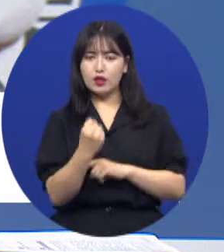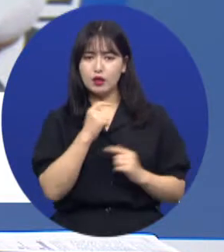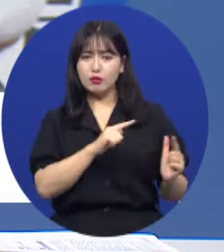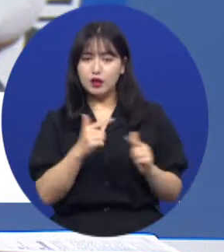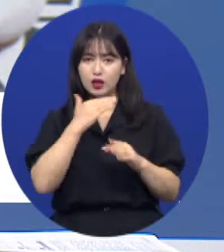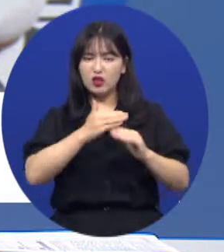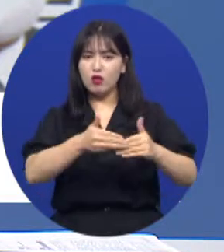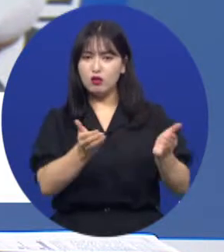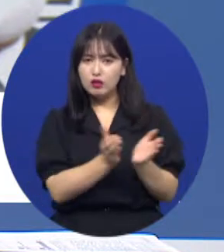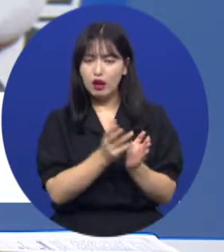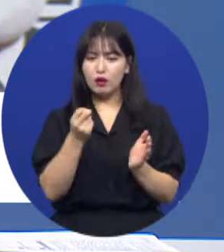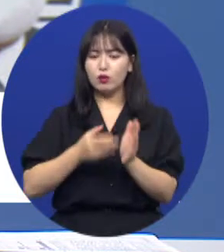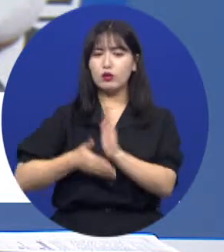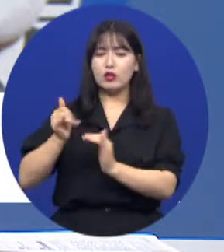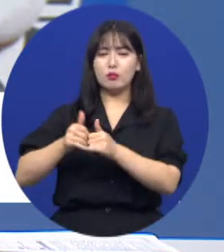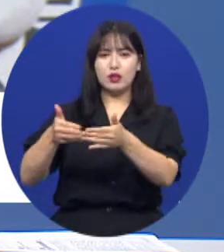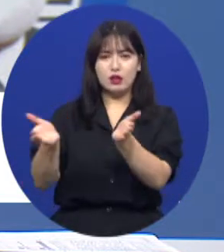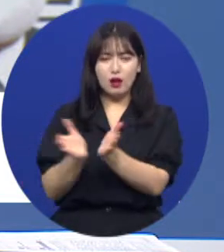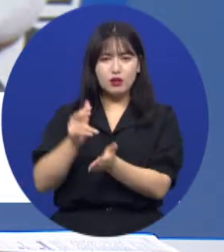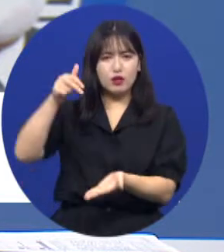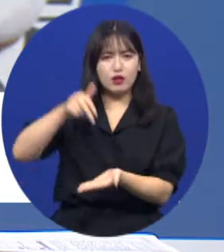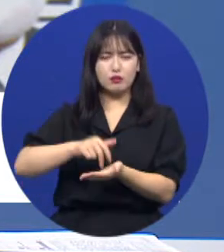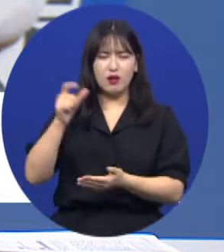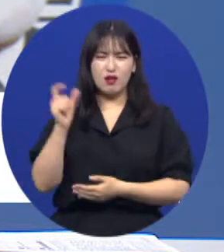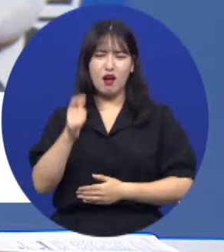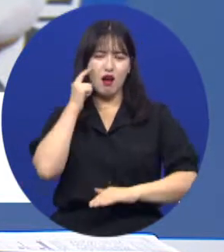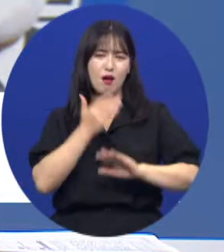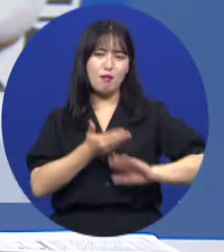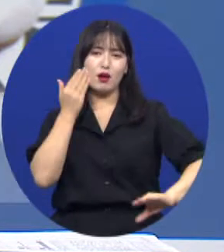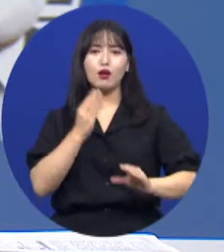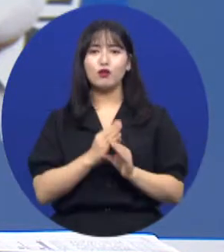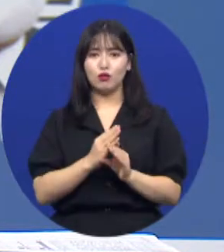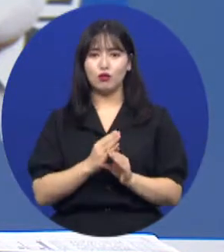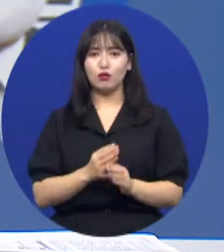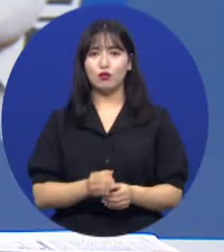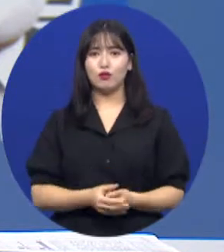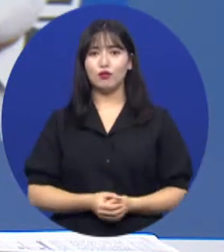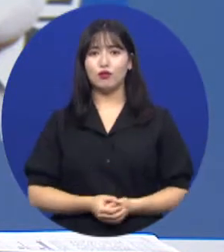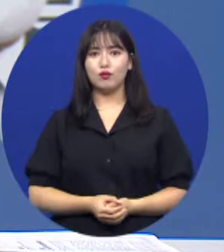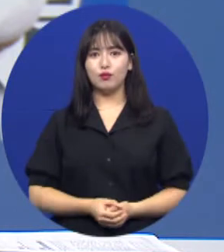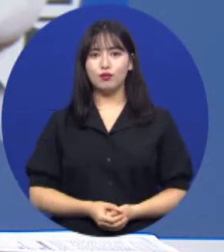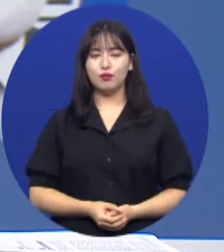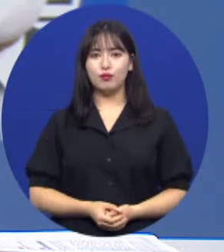정당과 시민사회단체들은 강하게 반발했습니다. 권혁태 기자가 보도합니다.